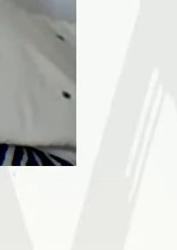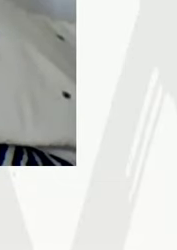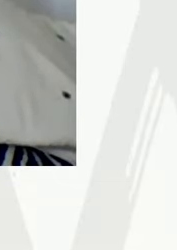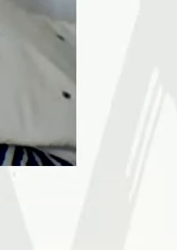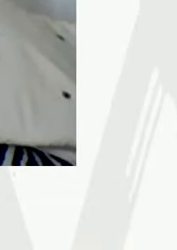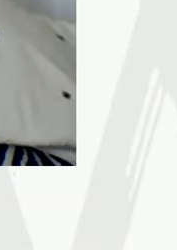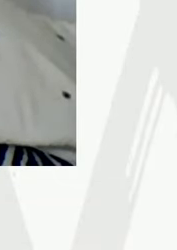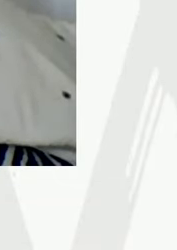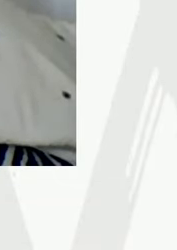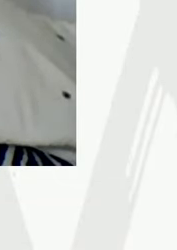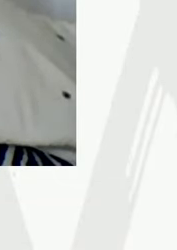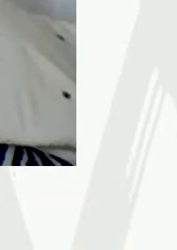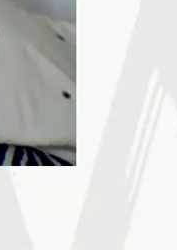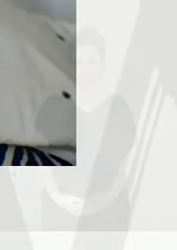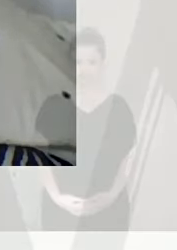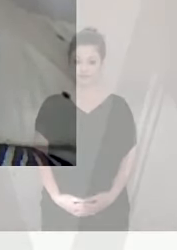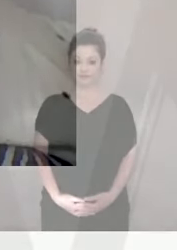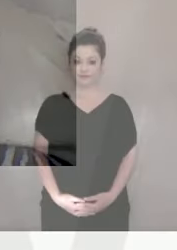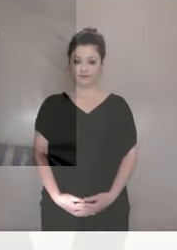Grazie.